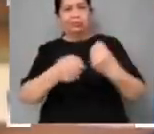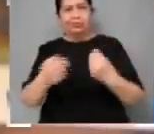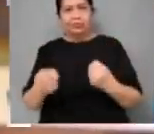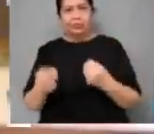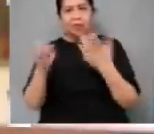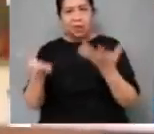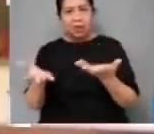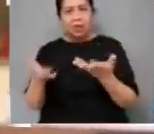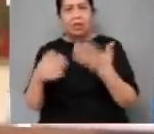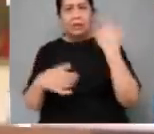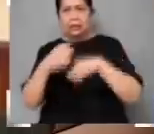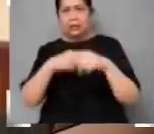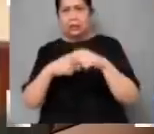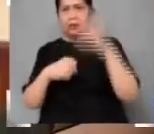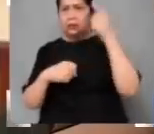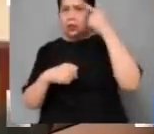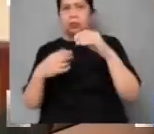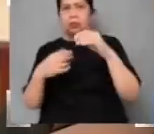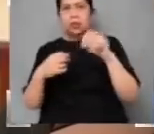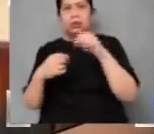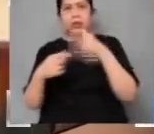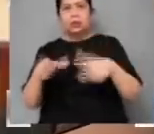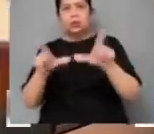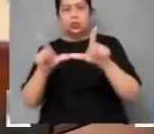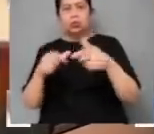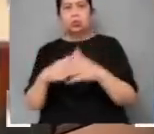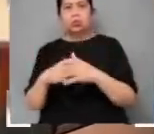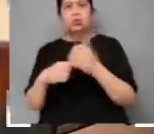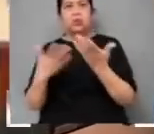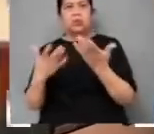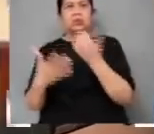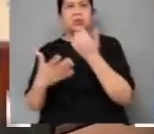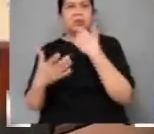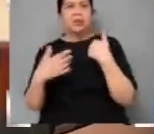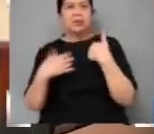naman po namin alam na hindi na siya na-renew. May pagkakamali din siguro kaming retailer kasi